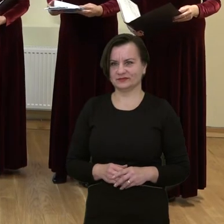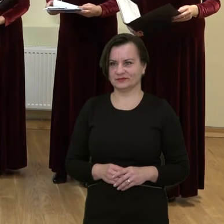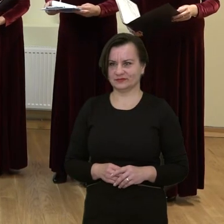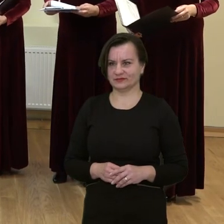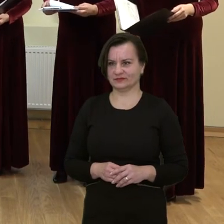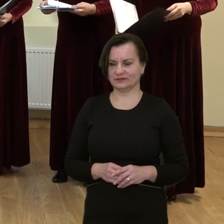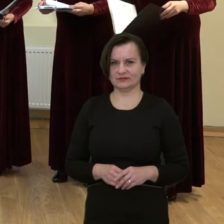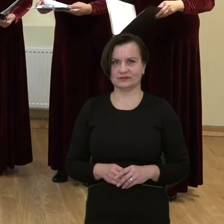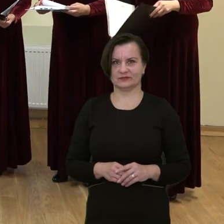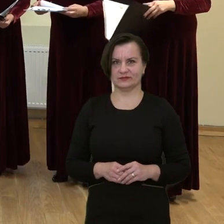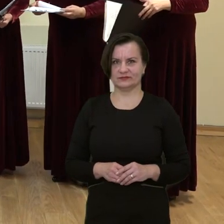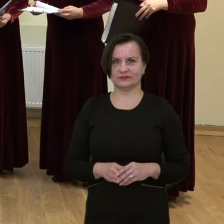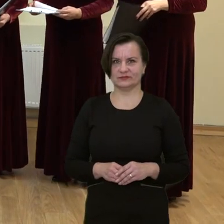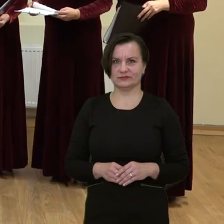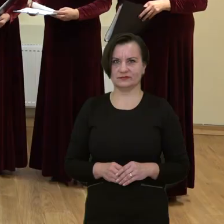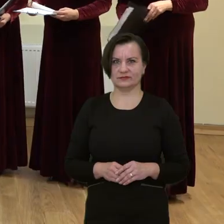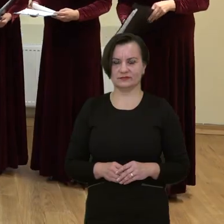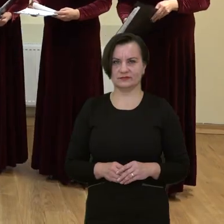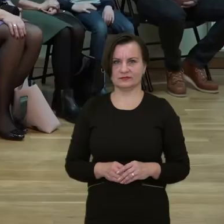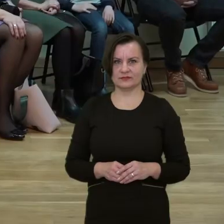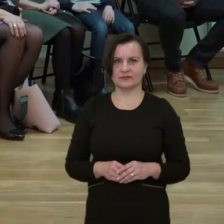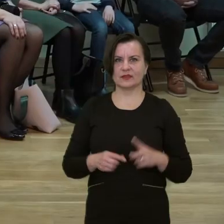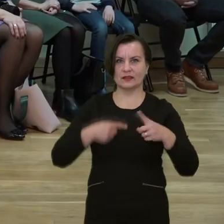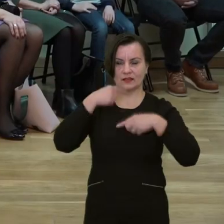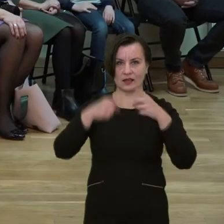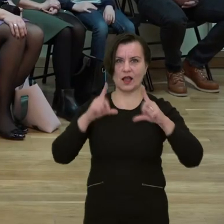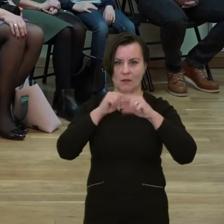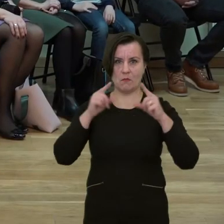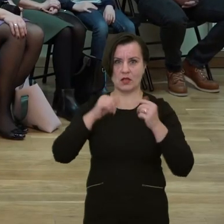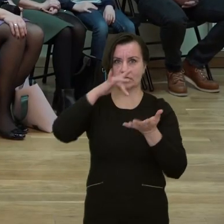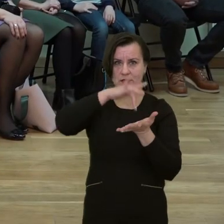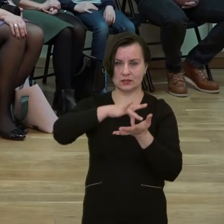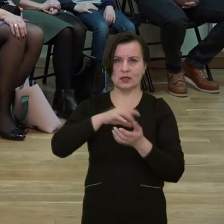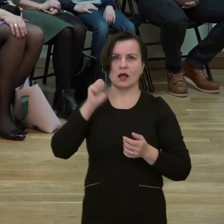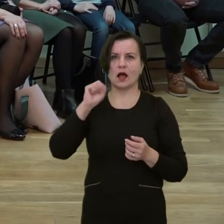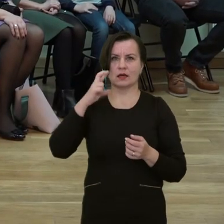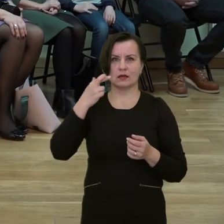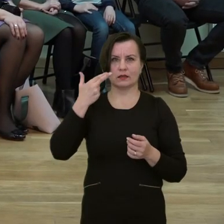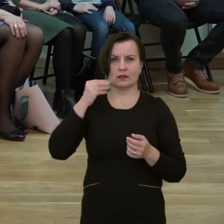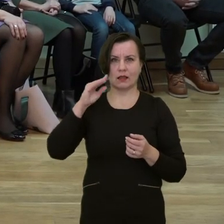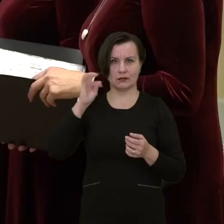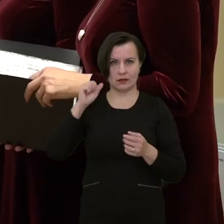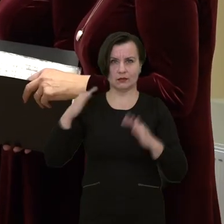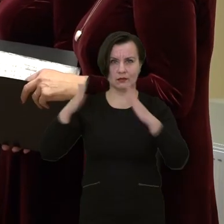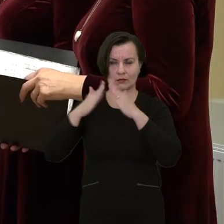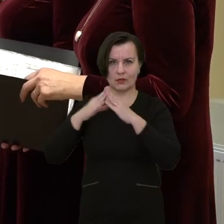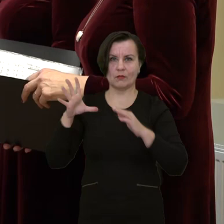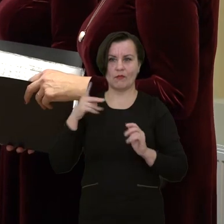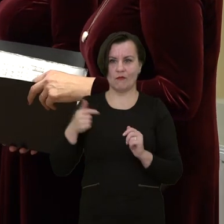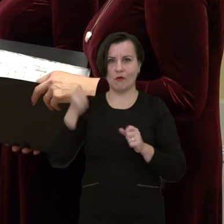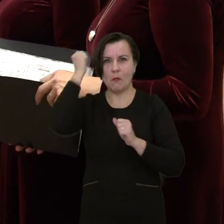Tradicinių amatų centre ar netų name vykusime padėkos vakare pagerbti Kėdainių rajono tradicinių amatų